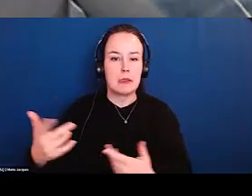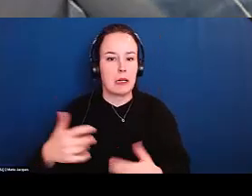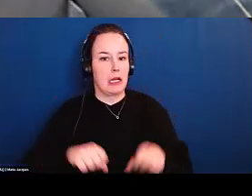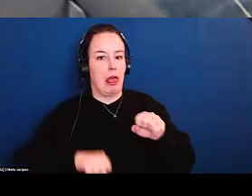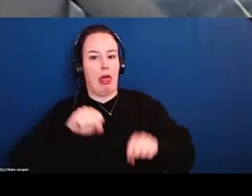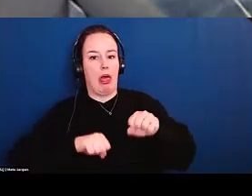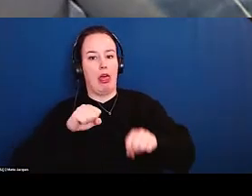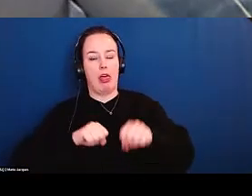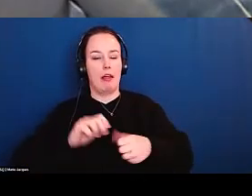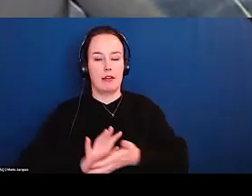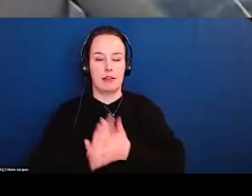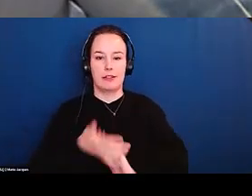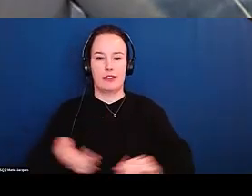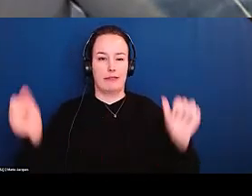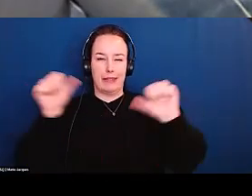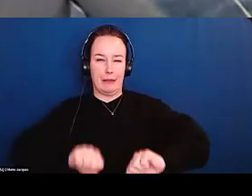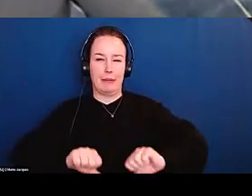Donc,